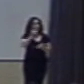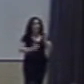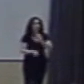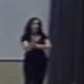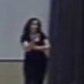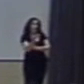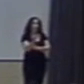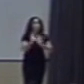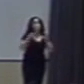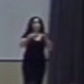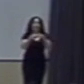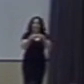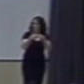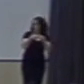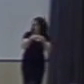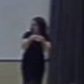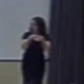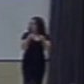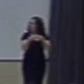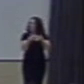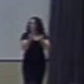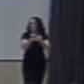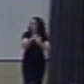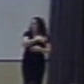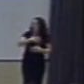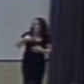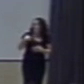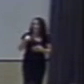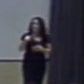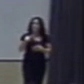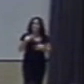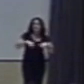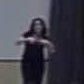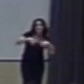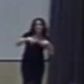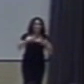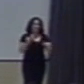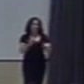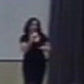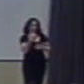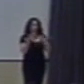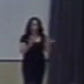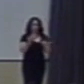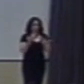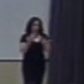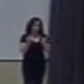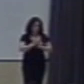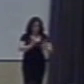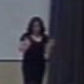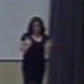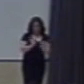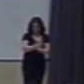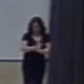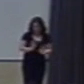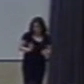espècie de col·lectiu sense cap tipus de pretensió de crear estructura, i sempre ho hem tingut molt clar, no? El